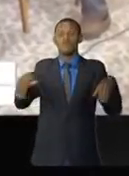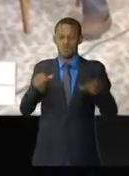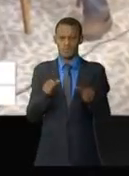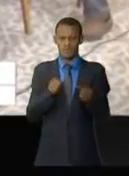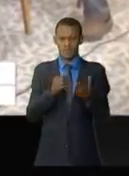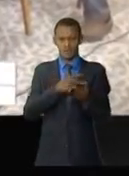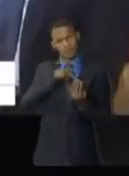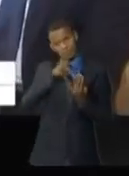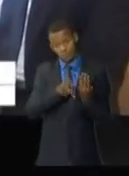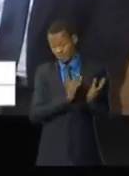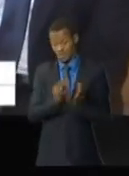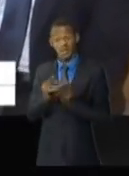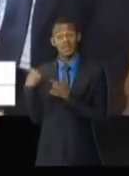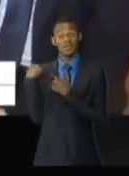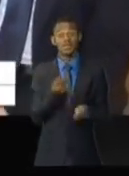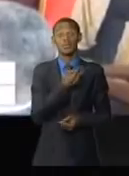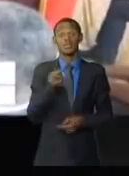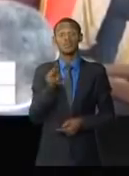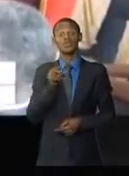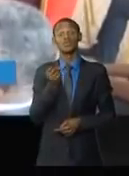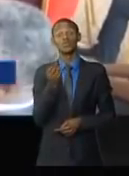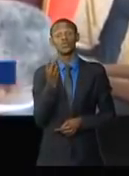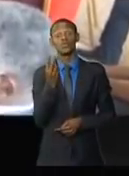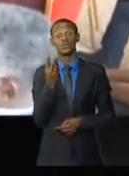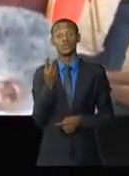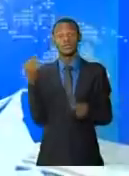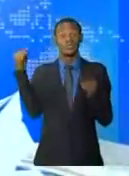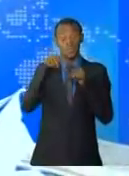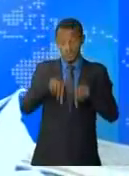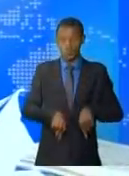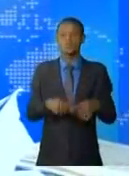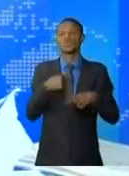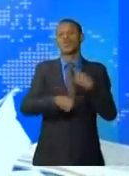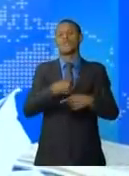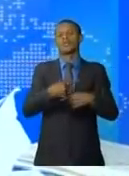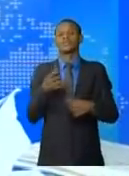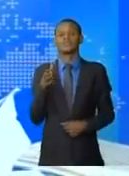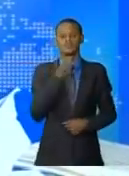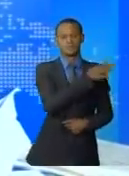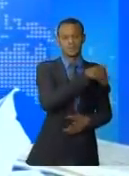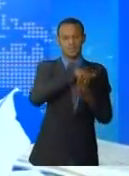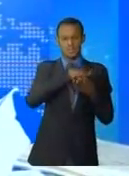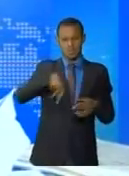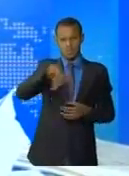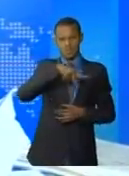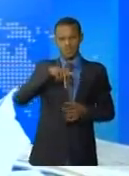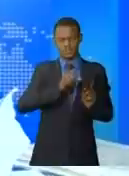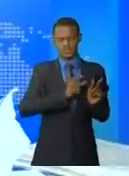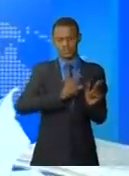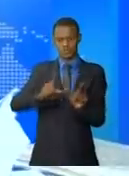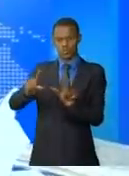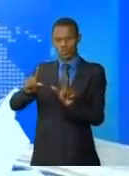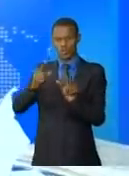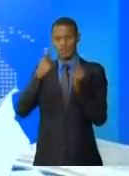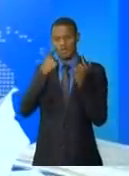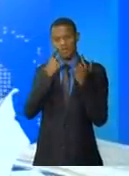République démocratique du Congo est rendue possible 8 ans après. Et dans la province du Lualaba, des têtes